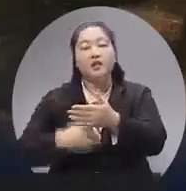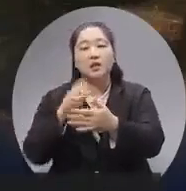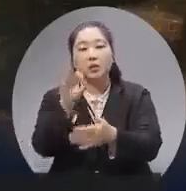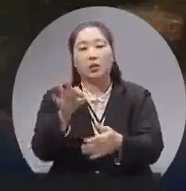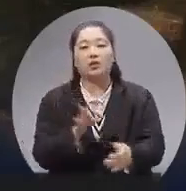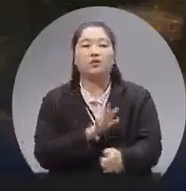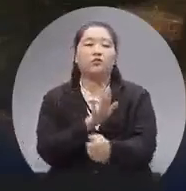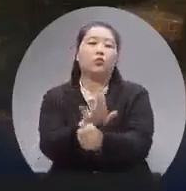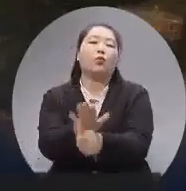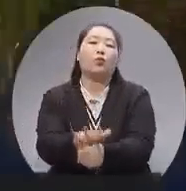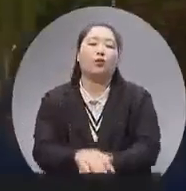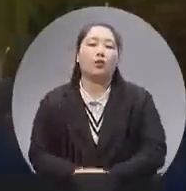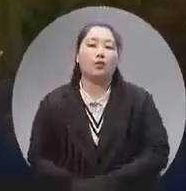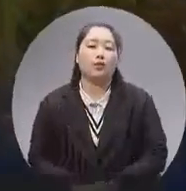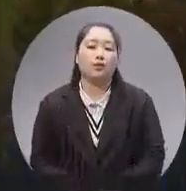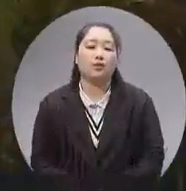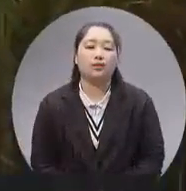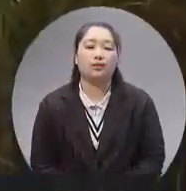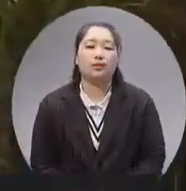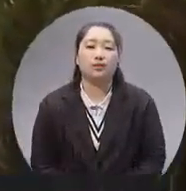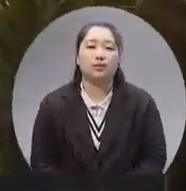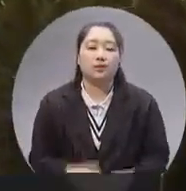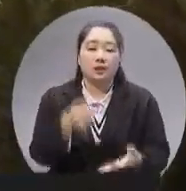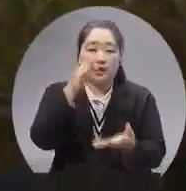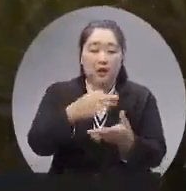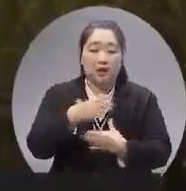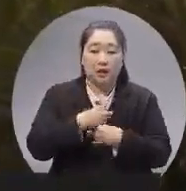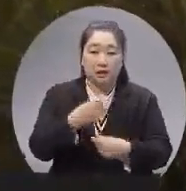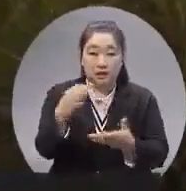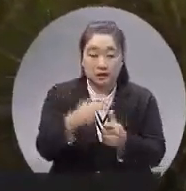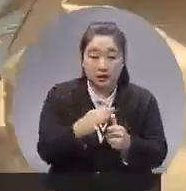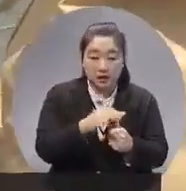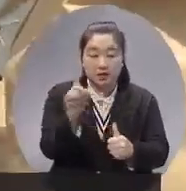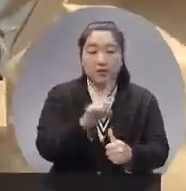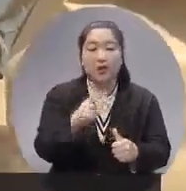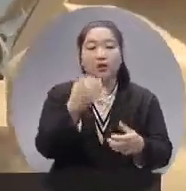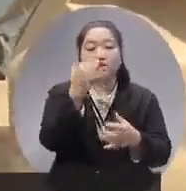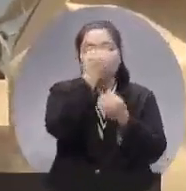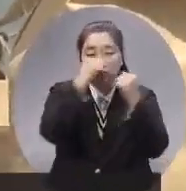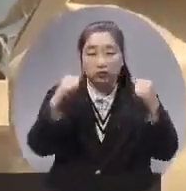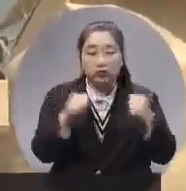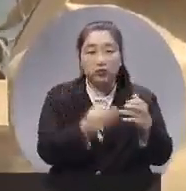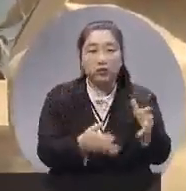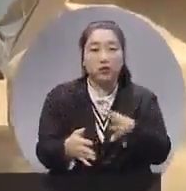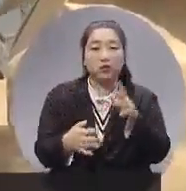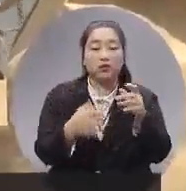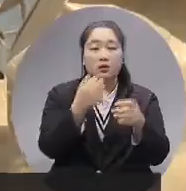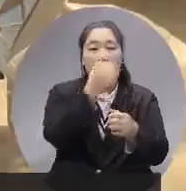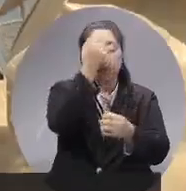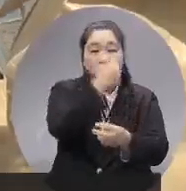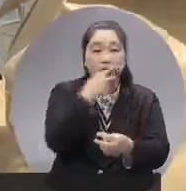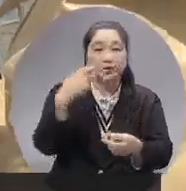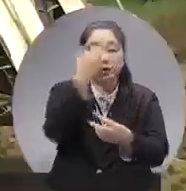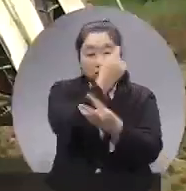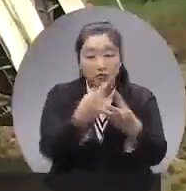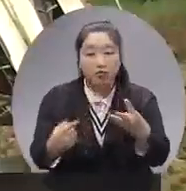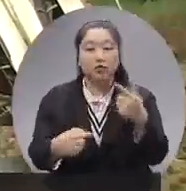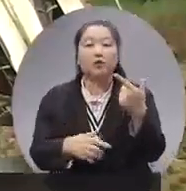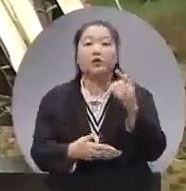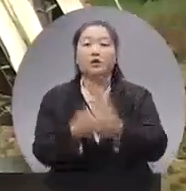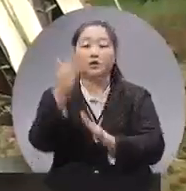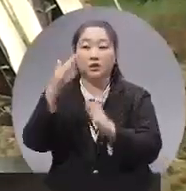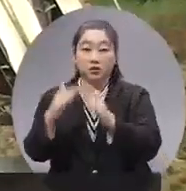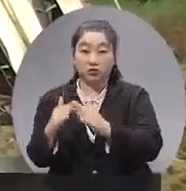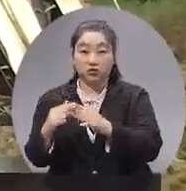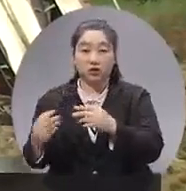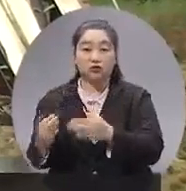차액을 지원을 할 계획입니다. 가격 안정 기금은 도내엔 음성과 충주 등 6개 시군이 마련하고 있는데 지난 10여 년